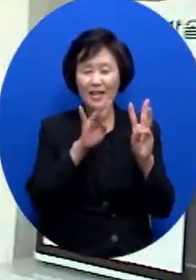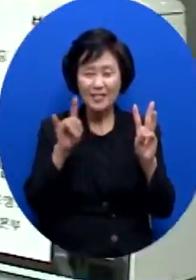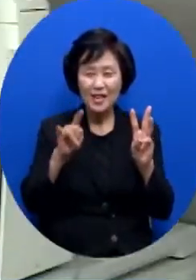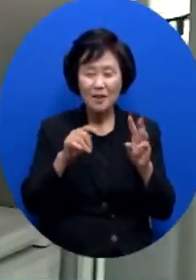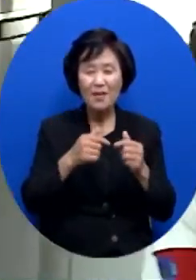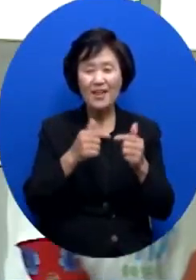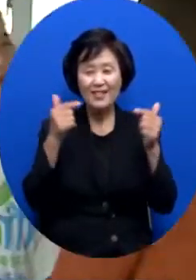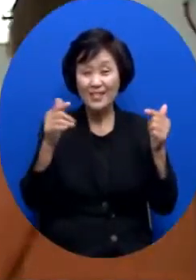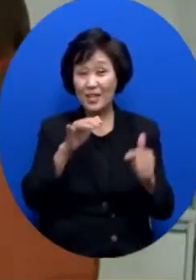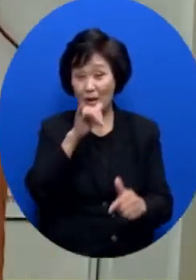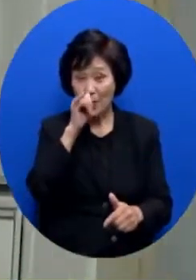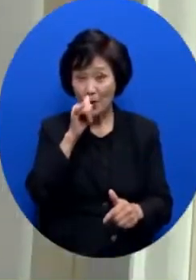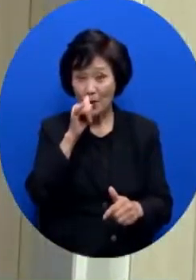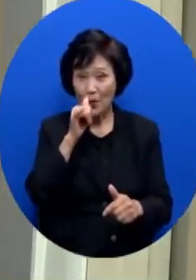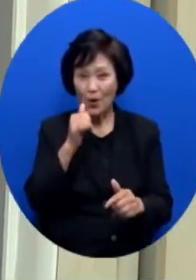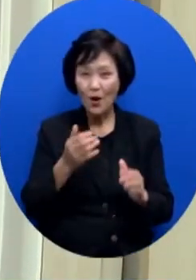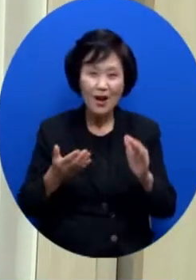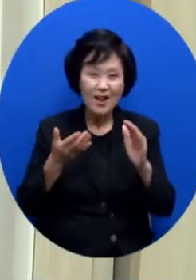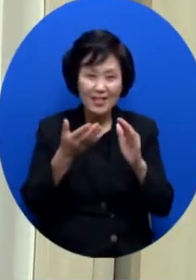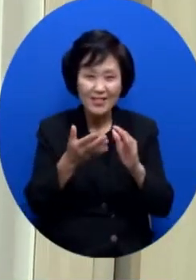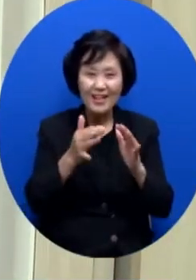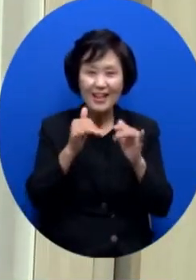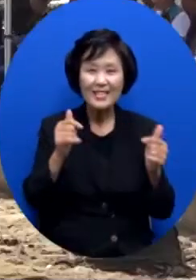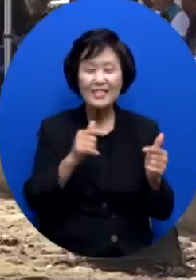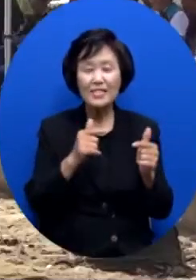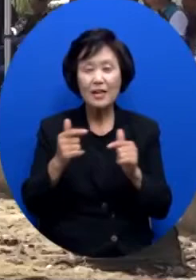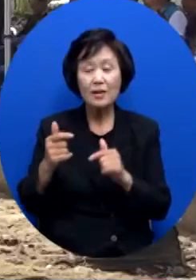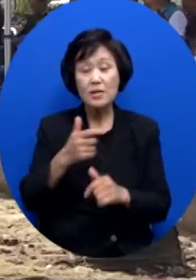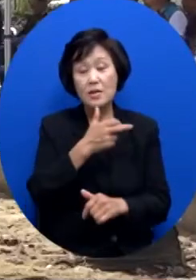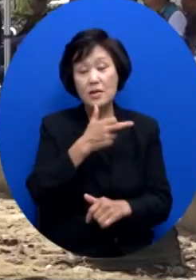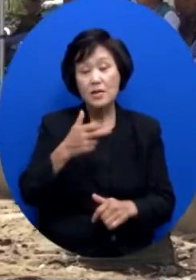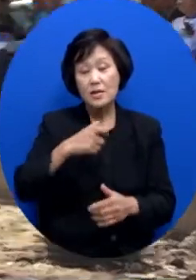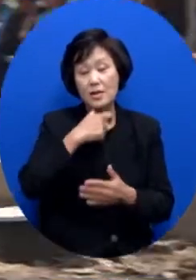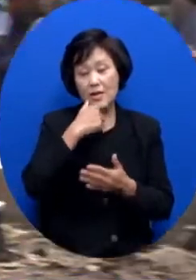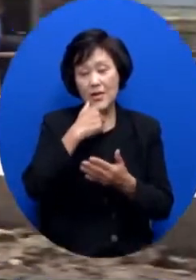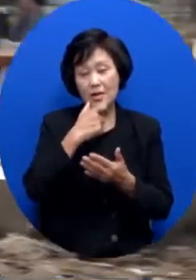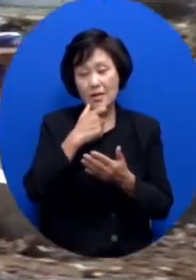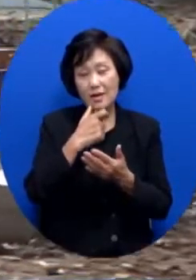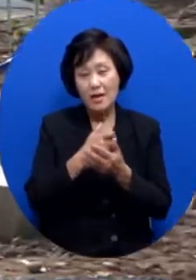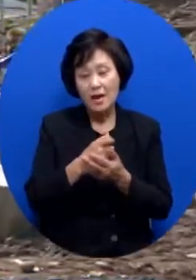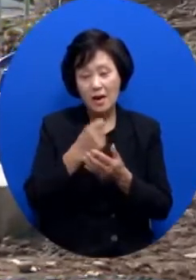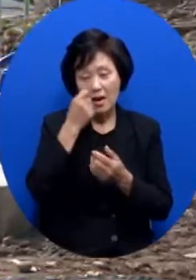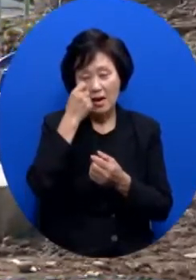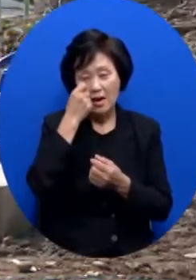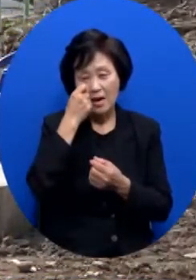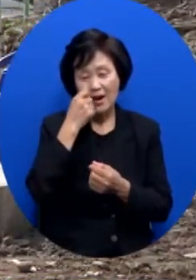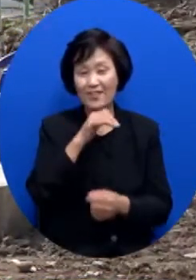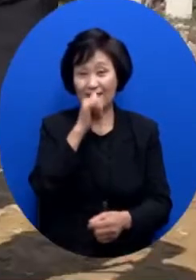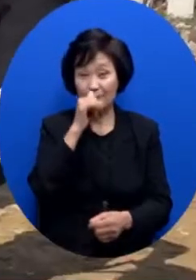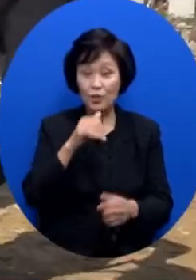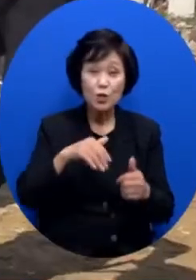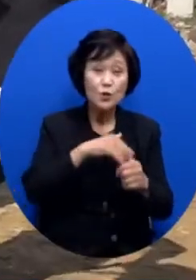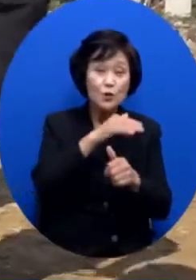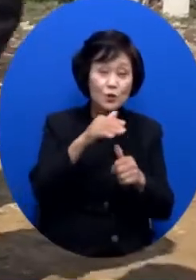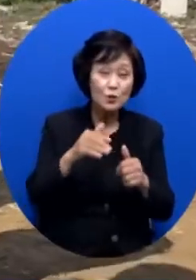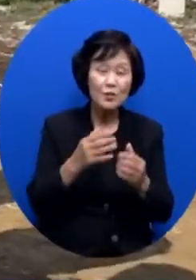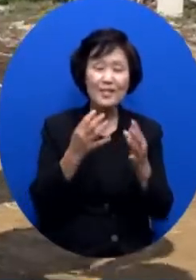파트너들은 열쇠를 받으면서 아주 큰 감동을 받습니다. 그것뿐만이 아니라 주변에 있는 많은